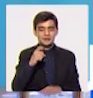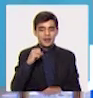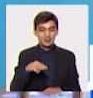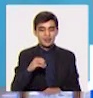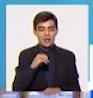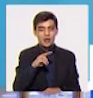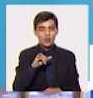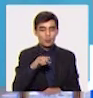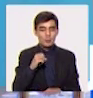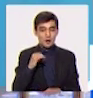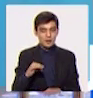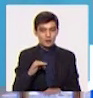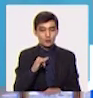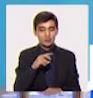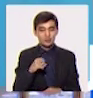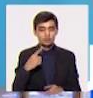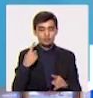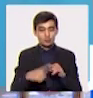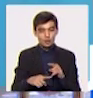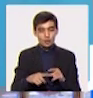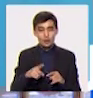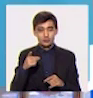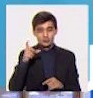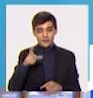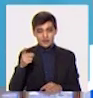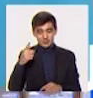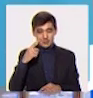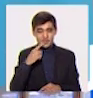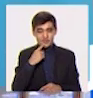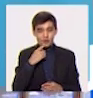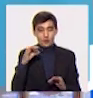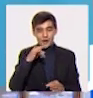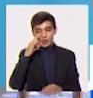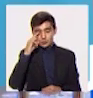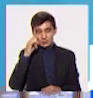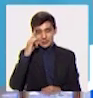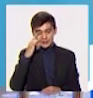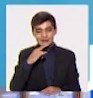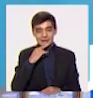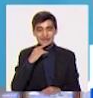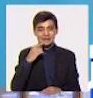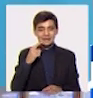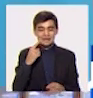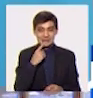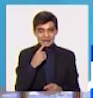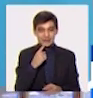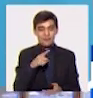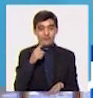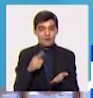Елубайұлы, басқа ұлттың азаматы мемлекеттік тілде сұрақ қойып